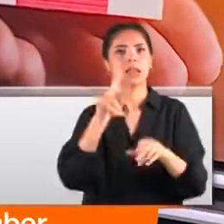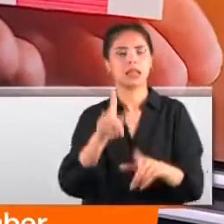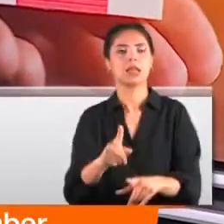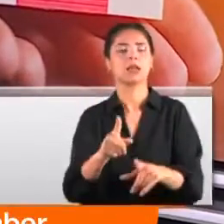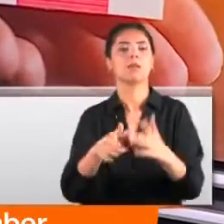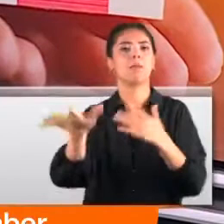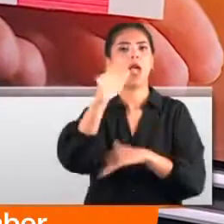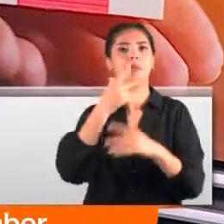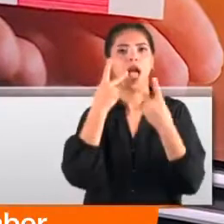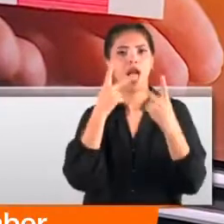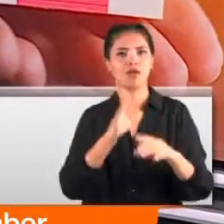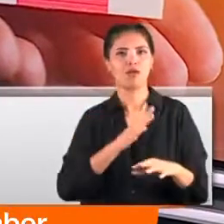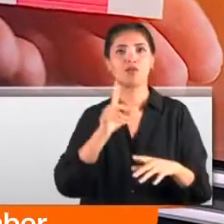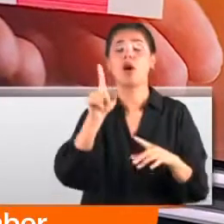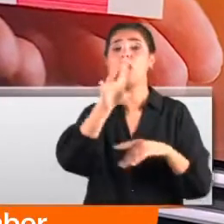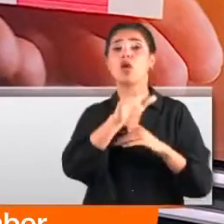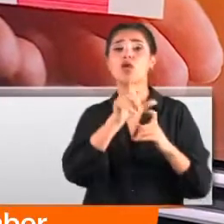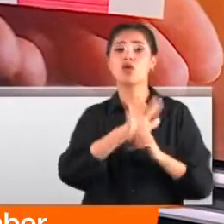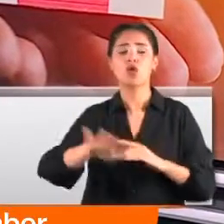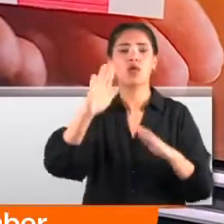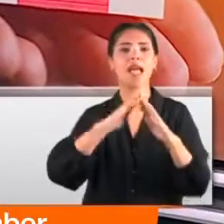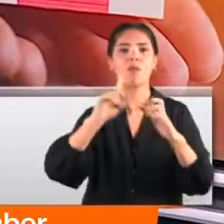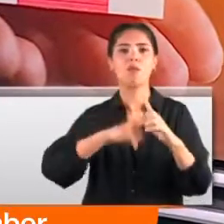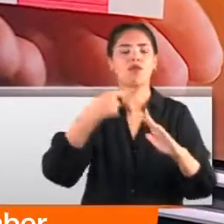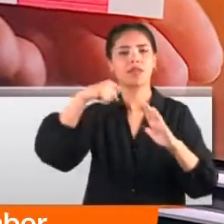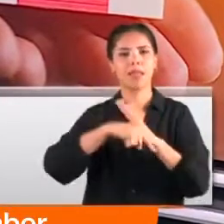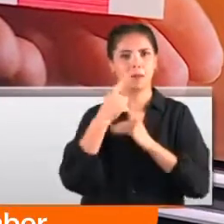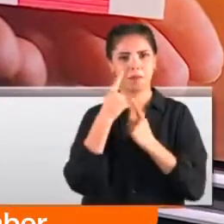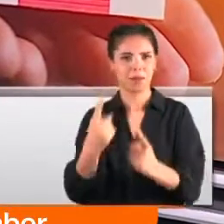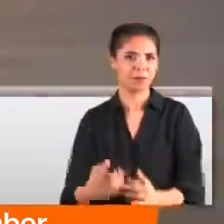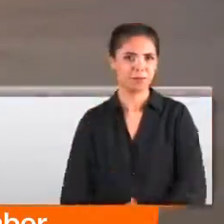tuttu. İşte adım adım sosyal konut projesinin detayları.